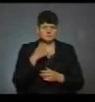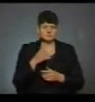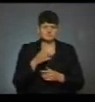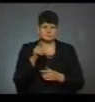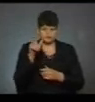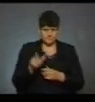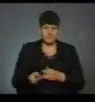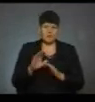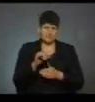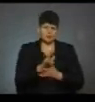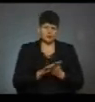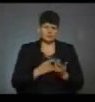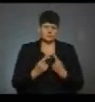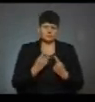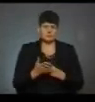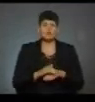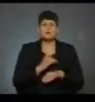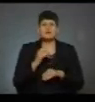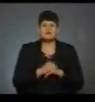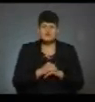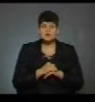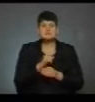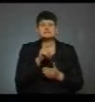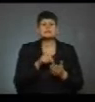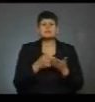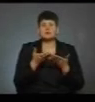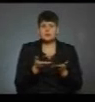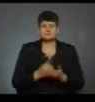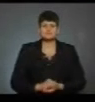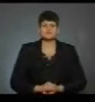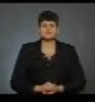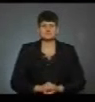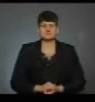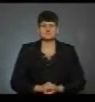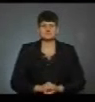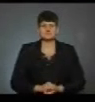будемо знову продовжувати розмову. Доброго вечора, будь ласка, запитуйте.